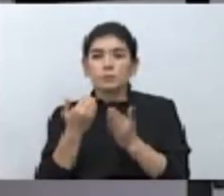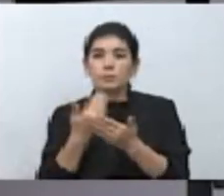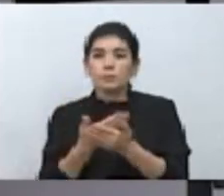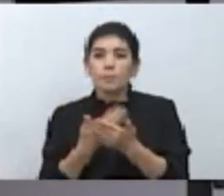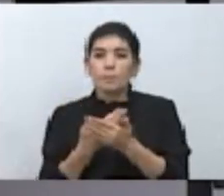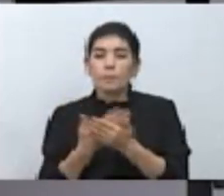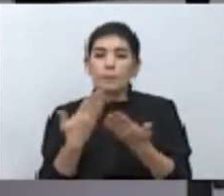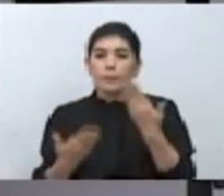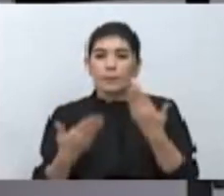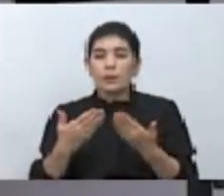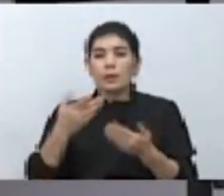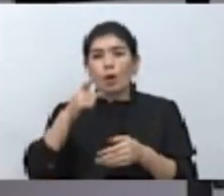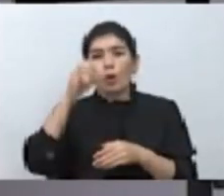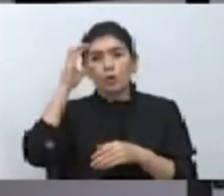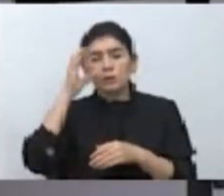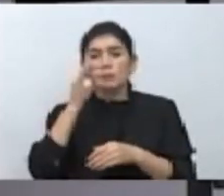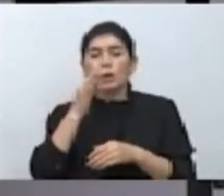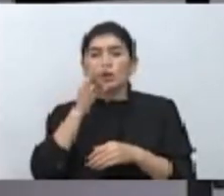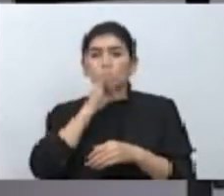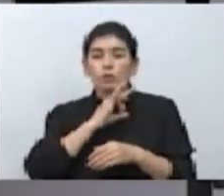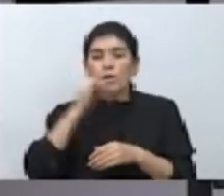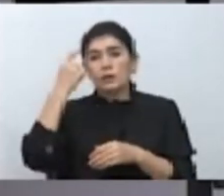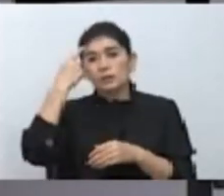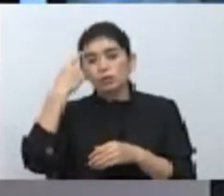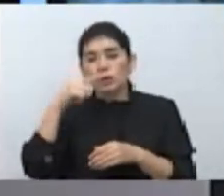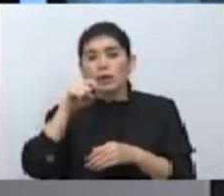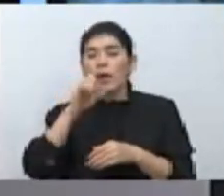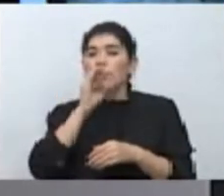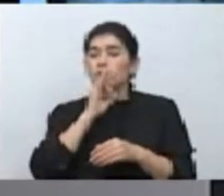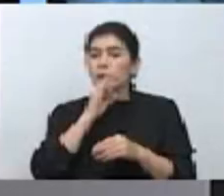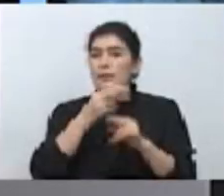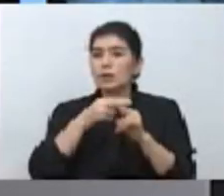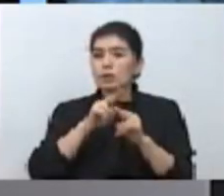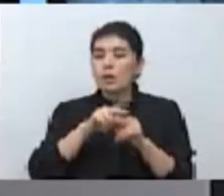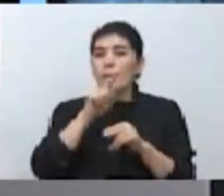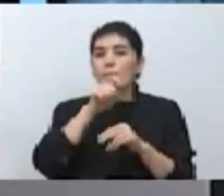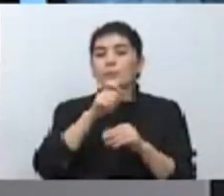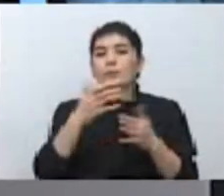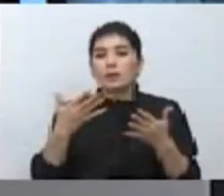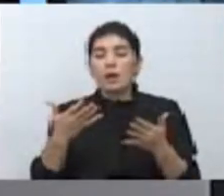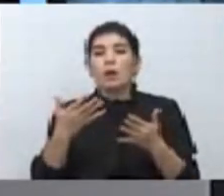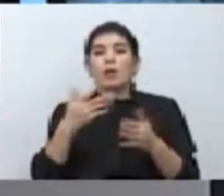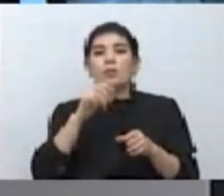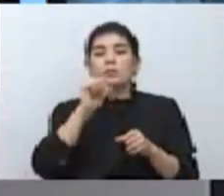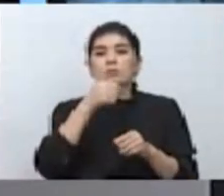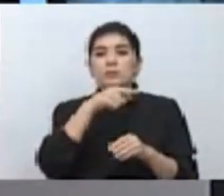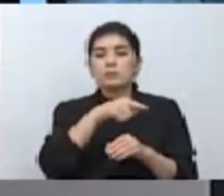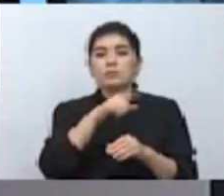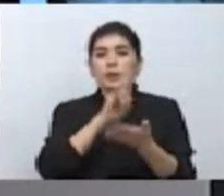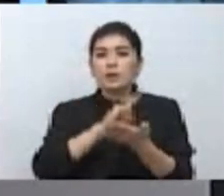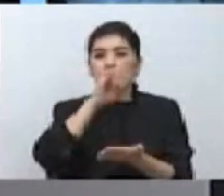Masalan, agar olim biror bir dorini kashf etsa, u dastlab baqalarda va kalamushlarda tekshirib